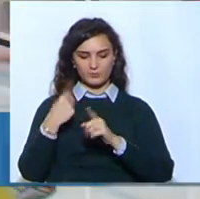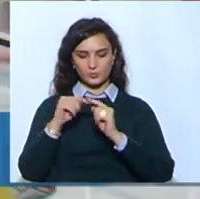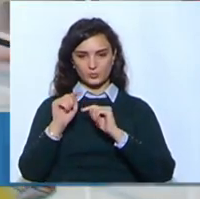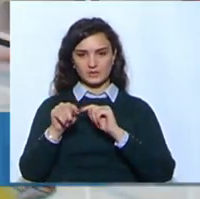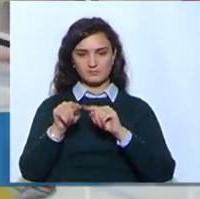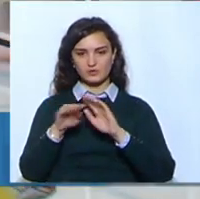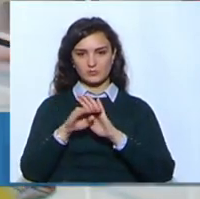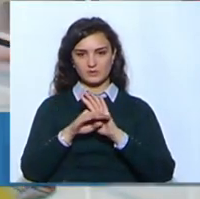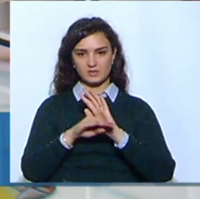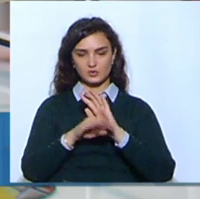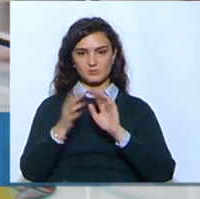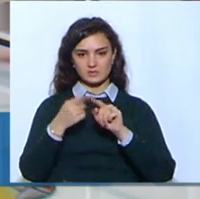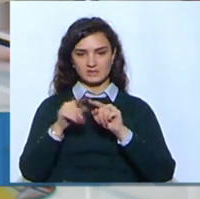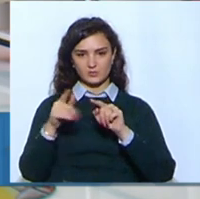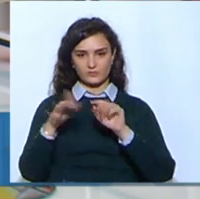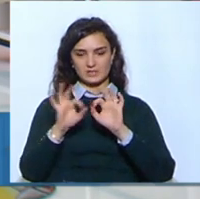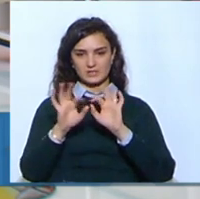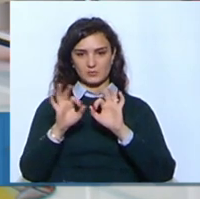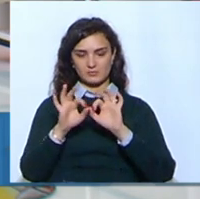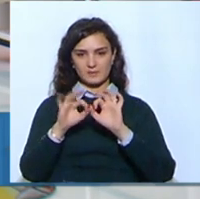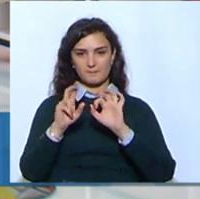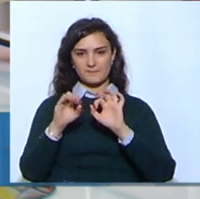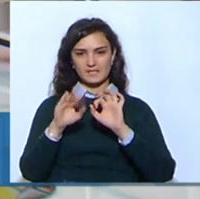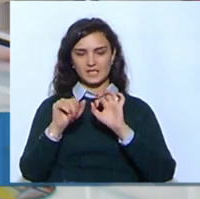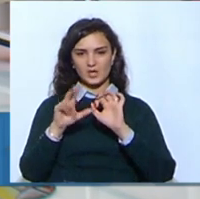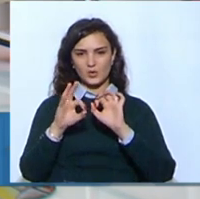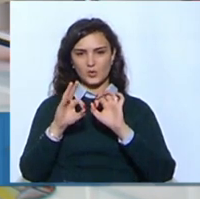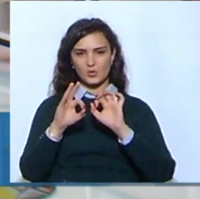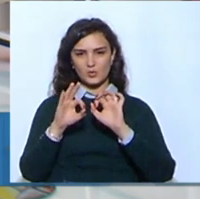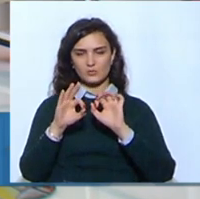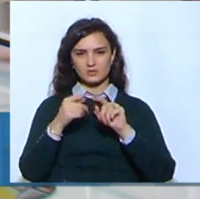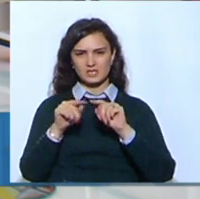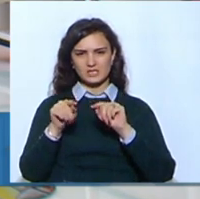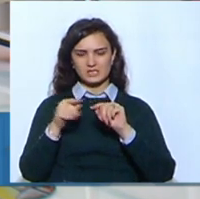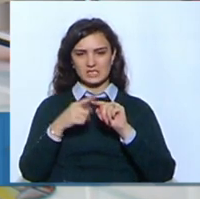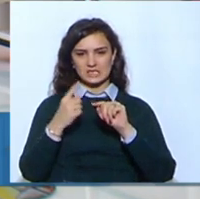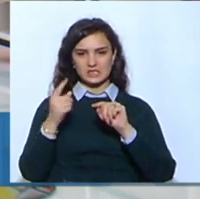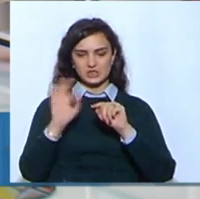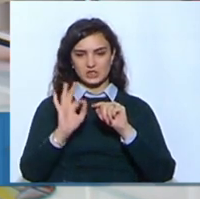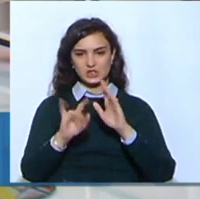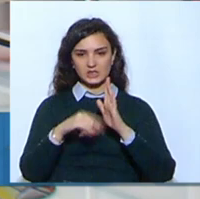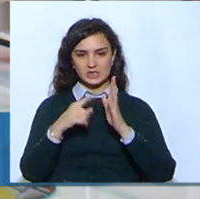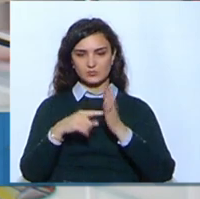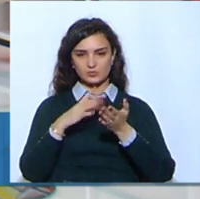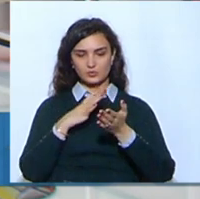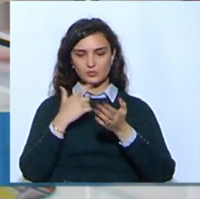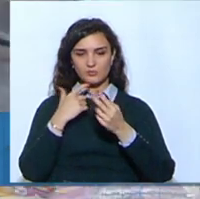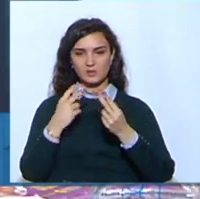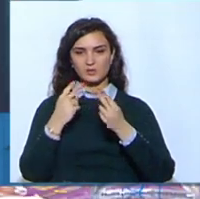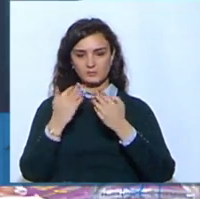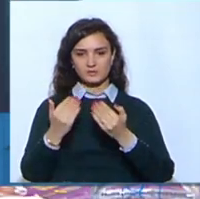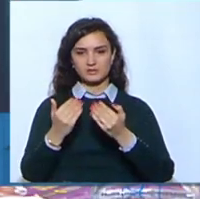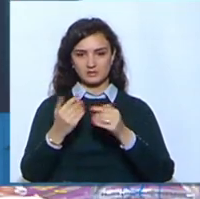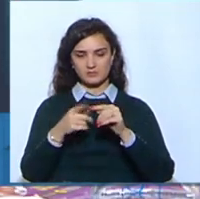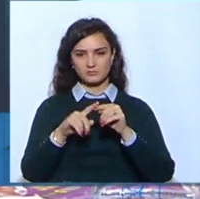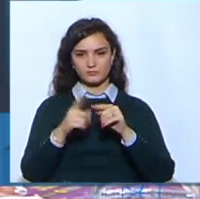იმ ჩამონათვალს, რომელზედაც თქვენ ისაუბრეთ. ბეტა ჰემოლიზური სტრეპტოკოკი ერთ-ერთი ყველაზე ხშირად დასმული კითხვა იყო მაყურებლის მხრიდან